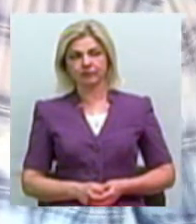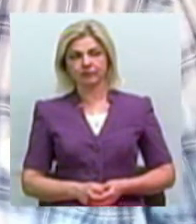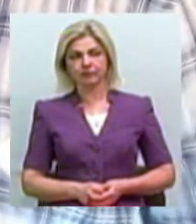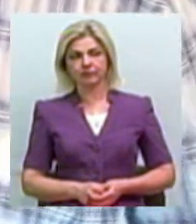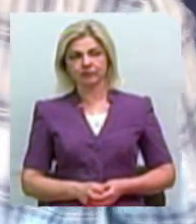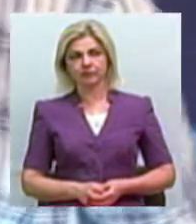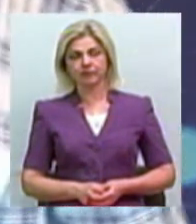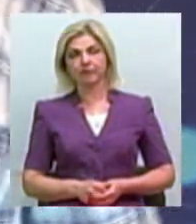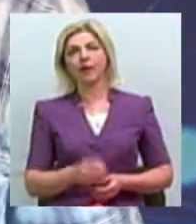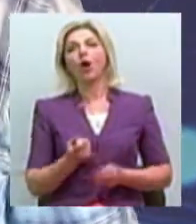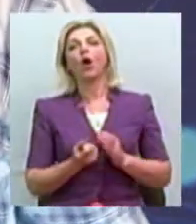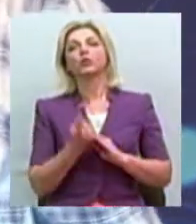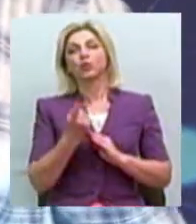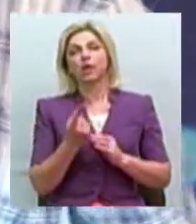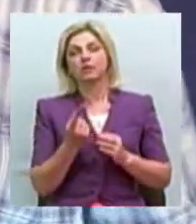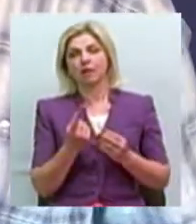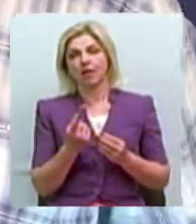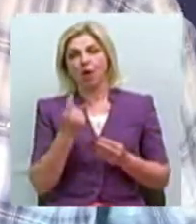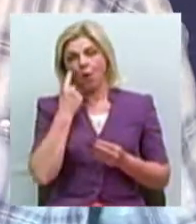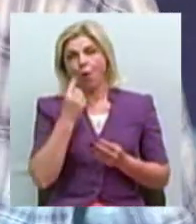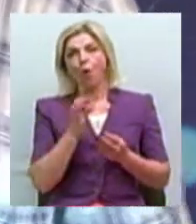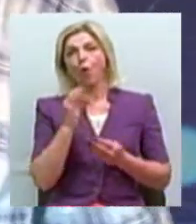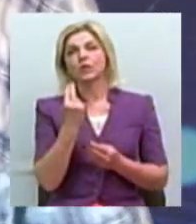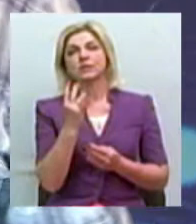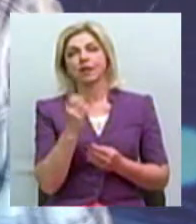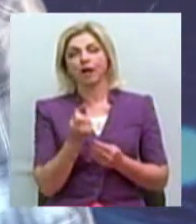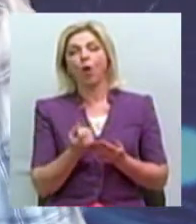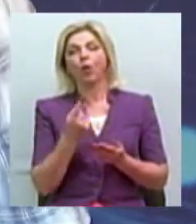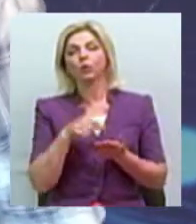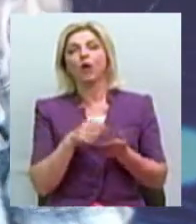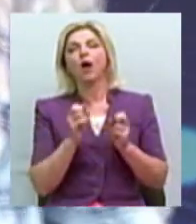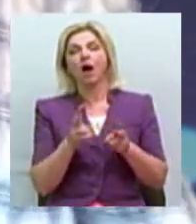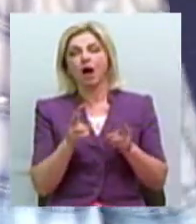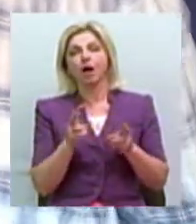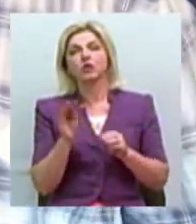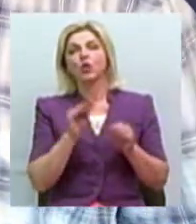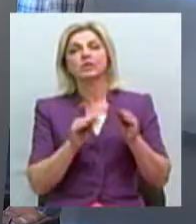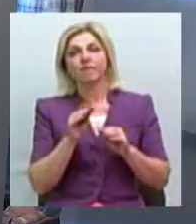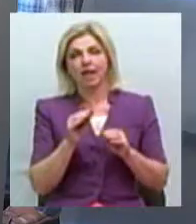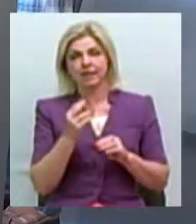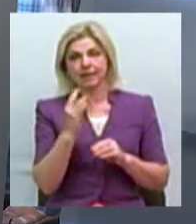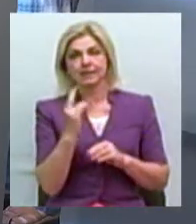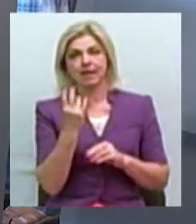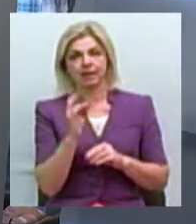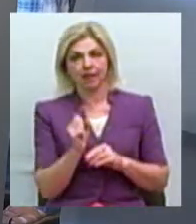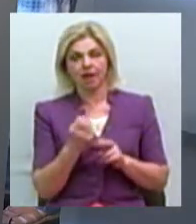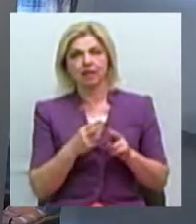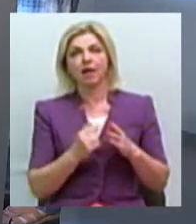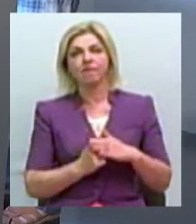формирования, из чего складывается оценка каждого участка, это в